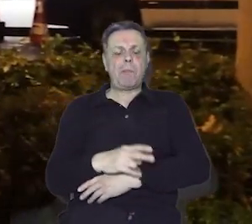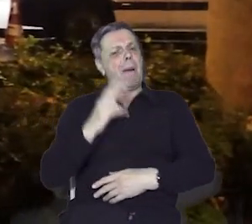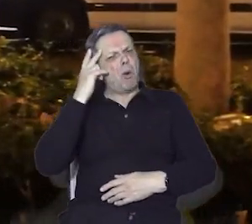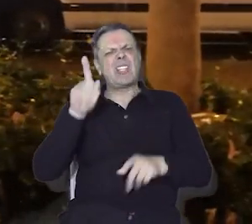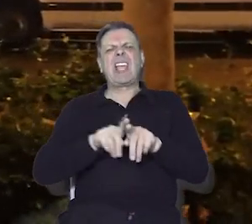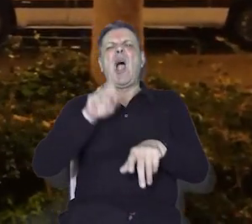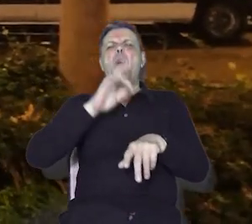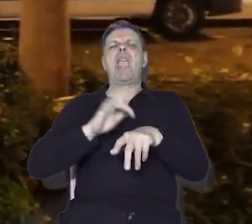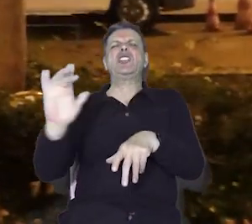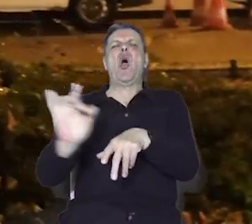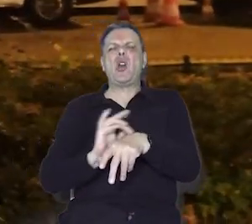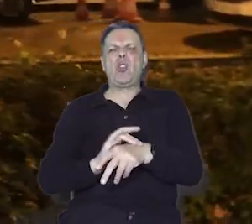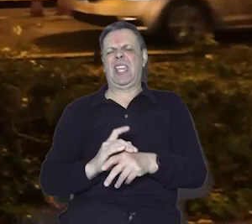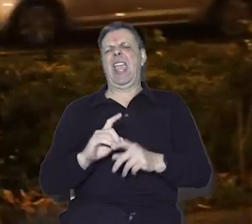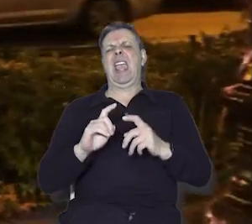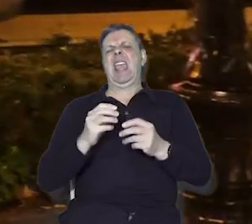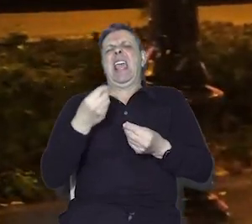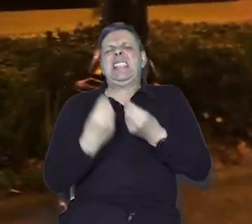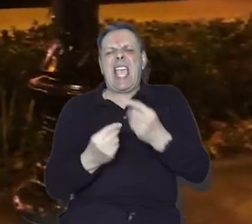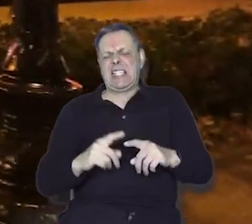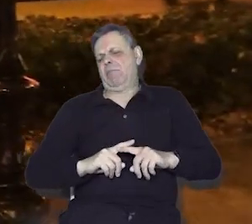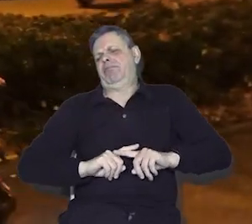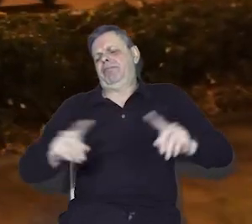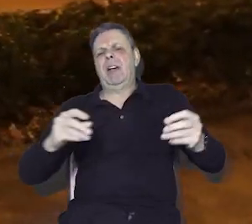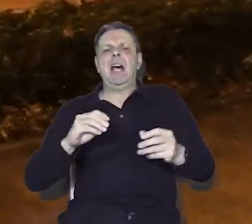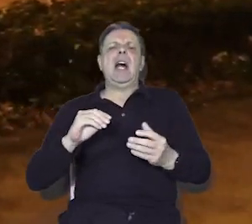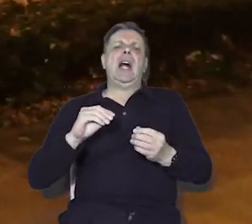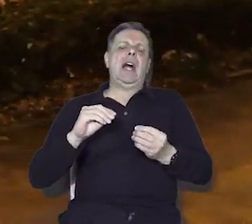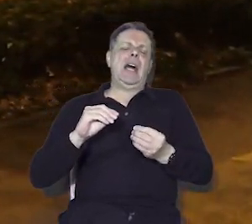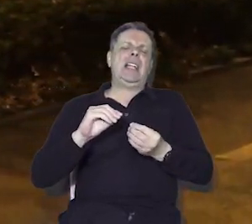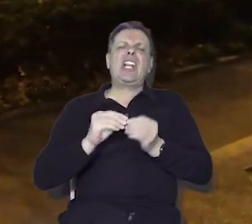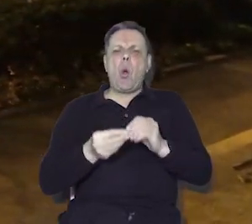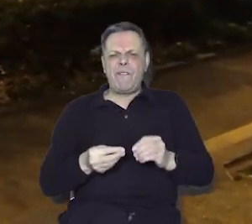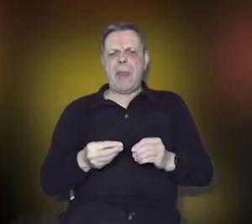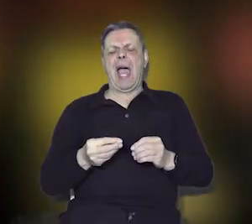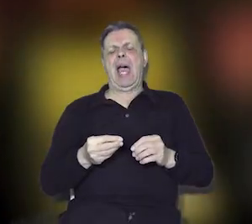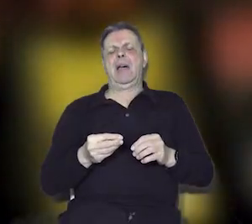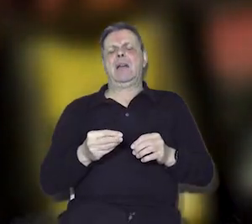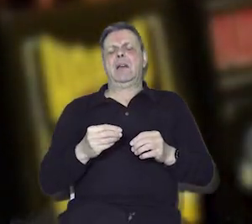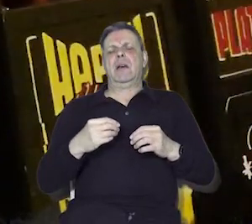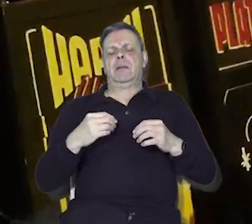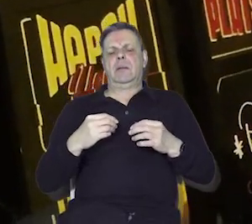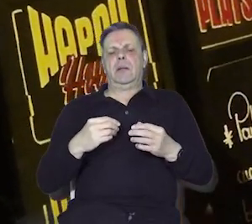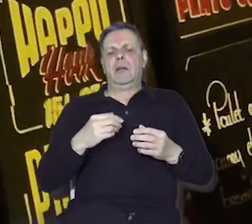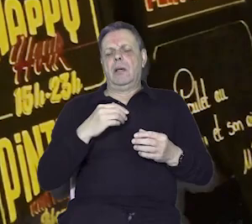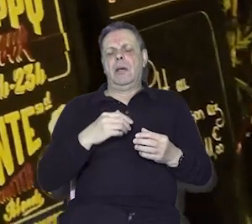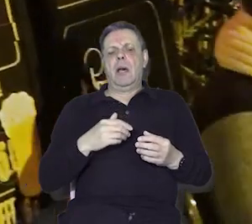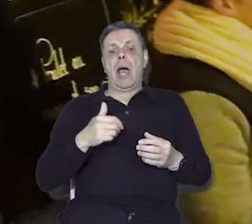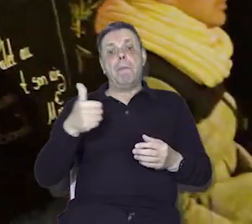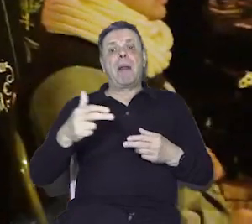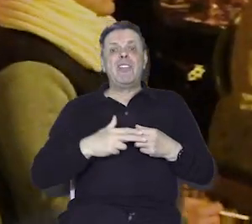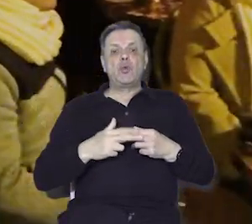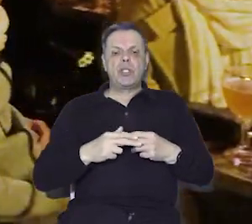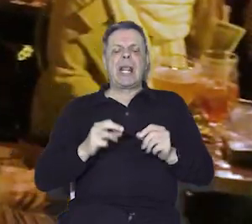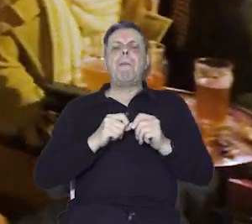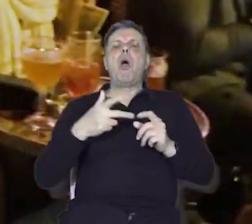mjesto erotike, seksa i bezbrojnih trgovina erotskim rubljem i pomagalima. Prvi susjed mu je boemska